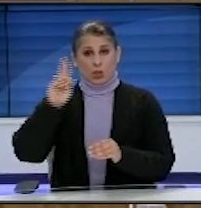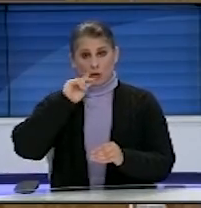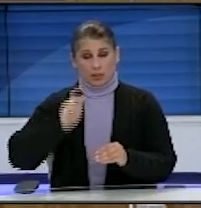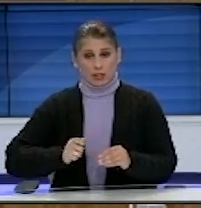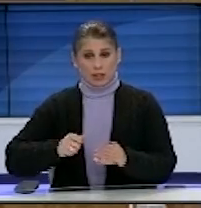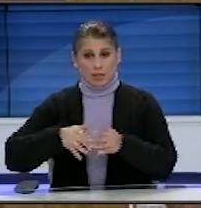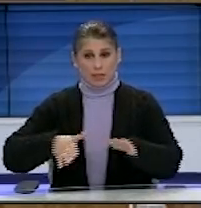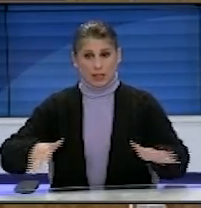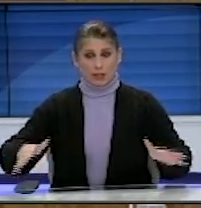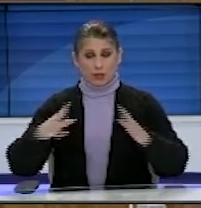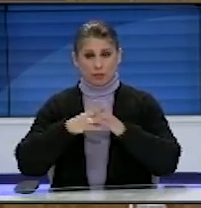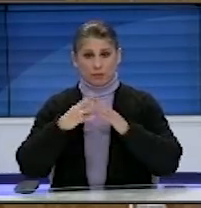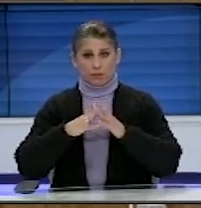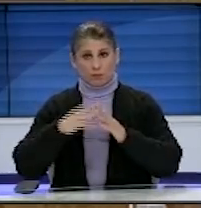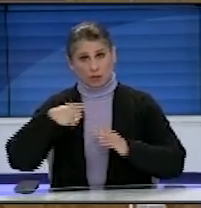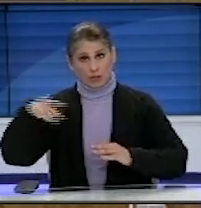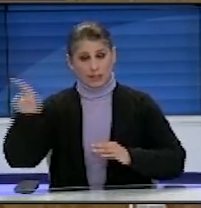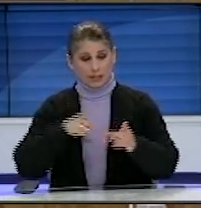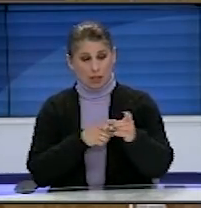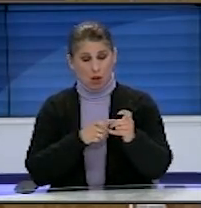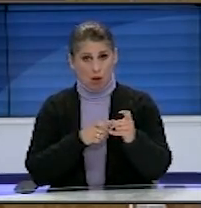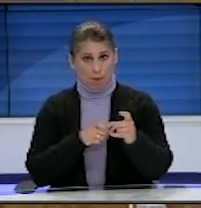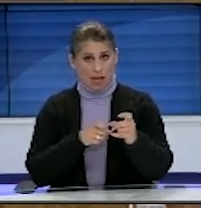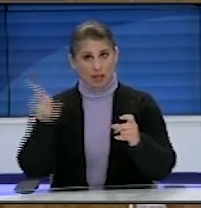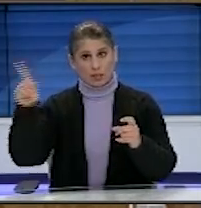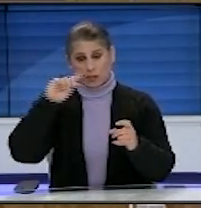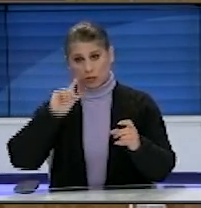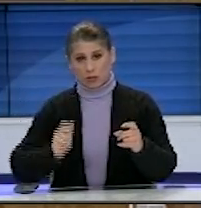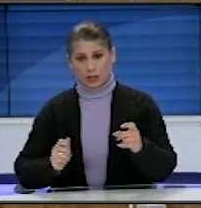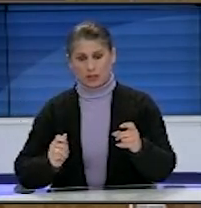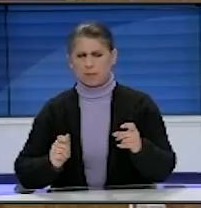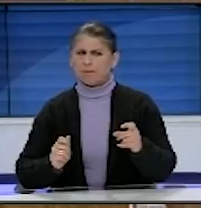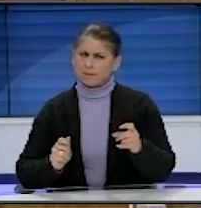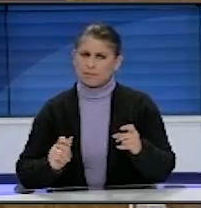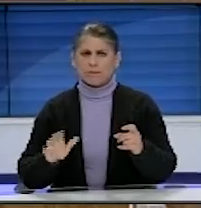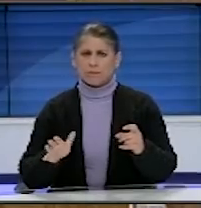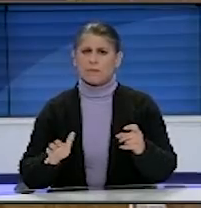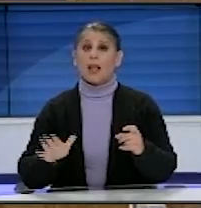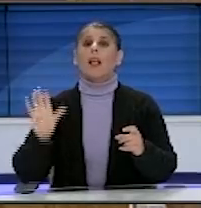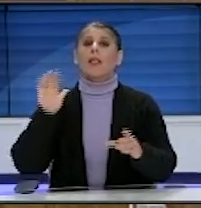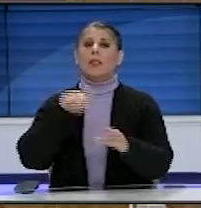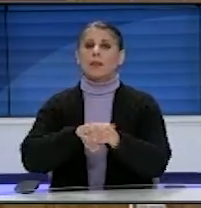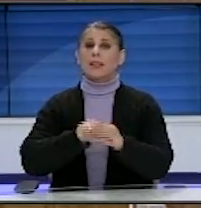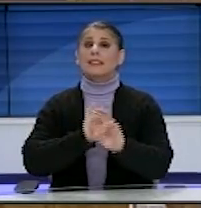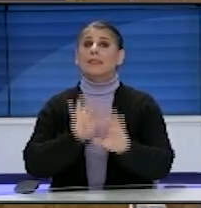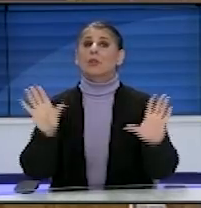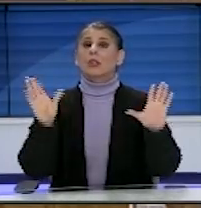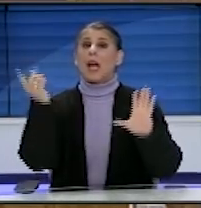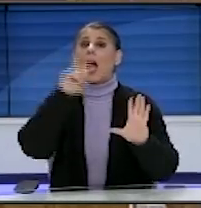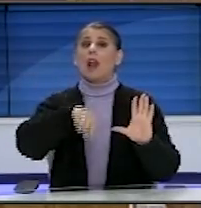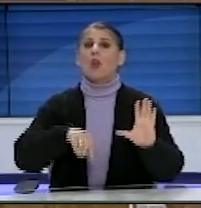ιμπεριαλιστικό πόλεμο με την αποστολή Καλάσνικοφ στην Ουκρανία, άραγε δεν εμπλέκεστε και σε τίποτα